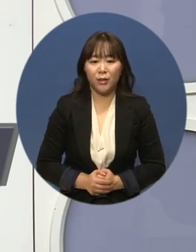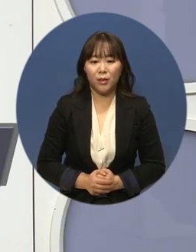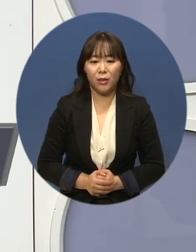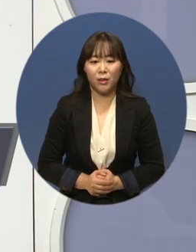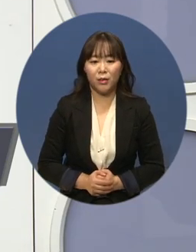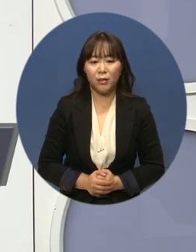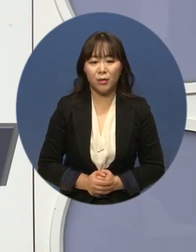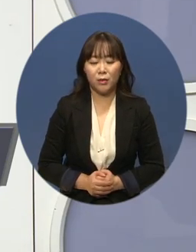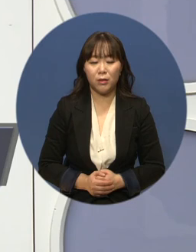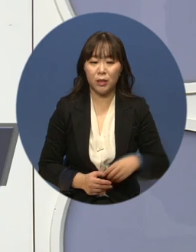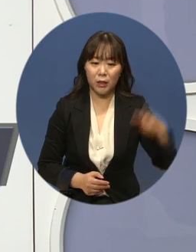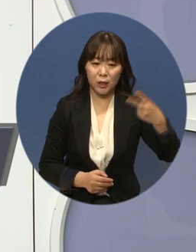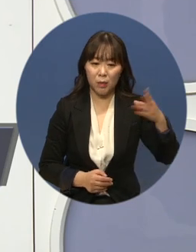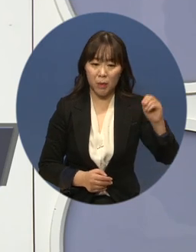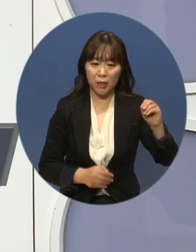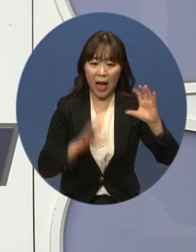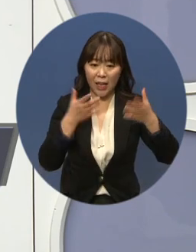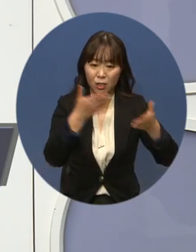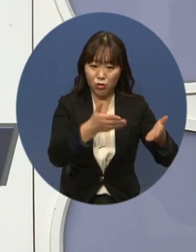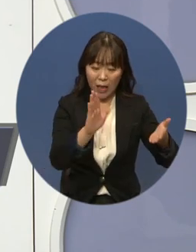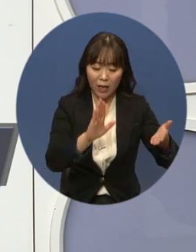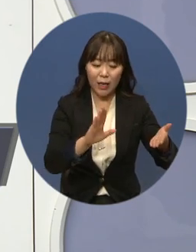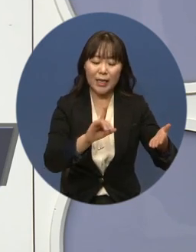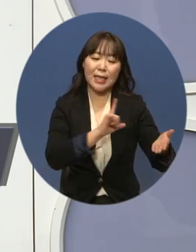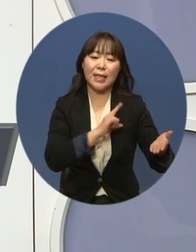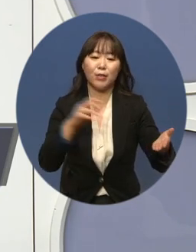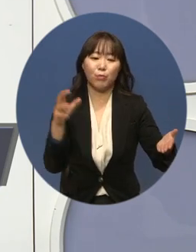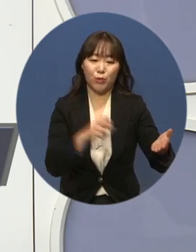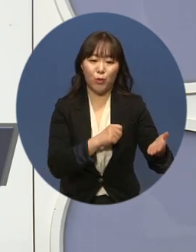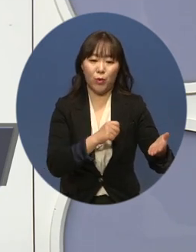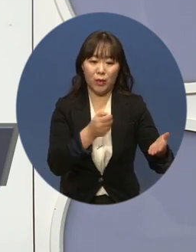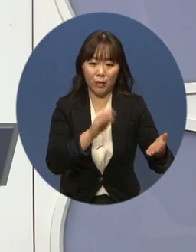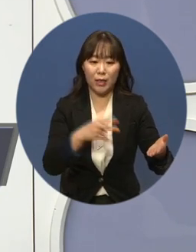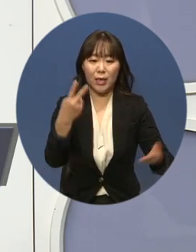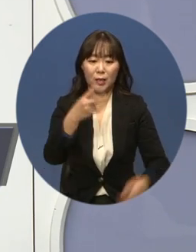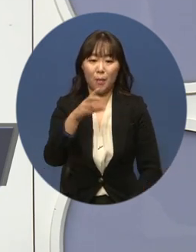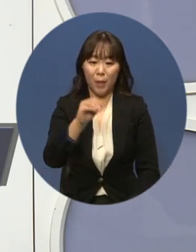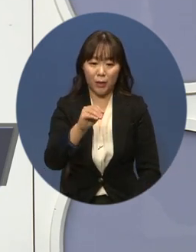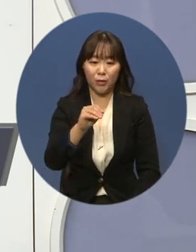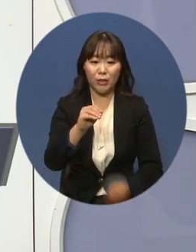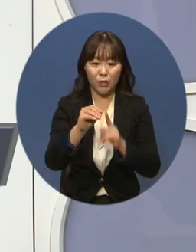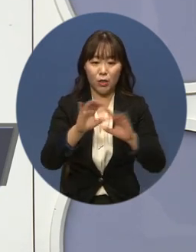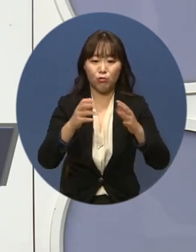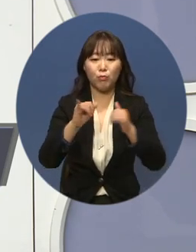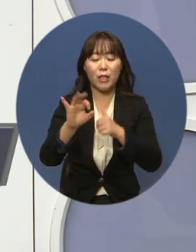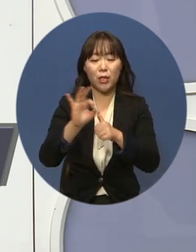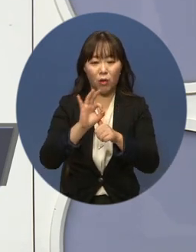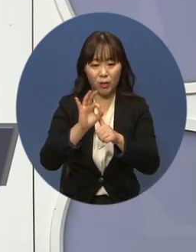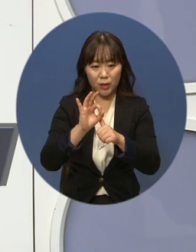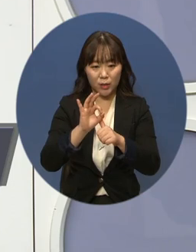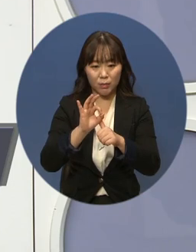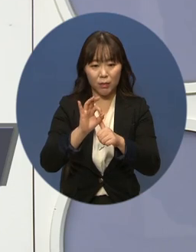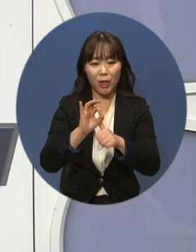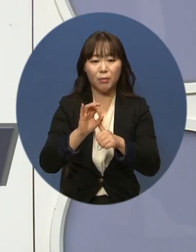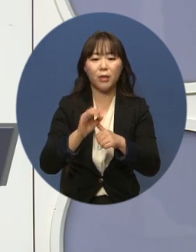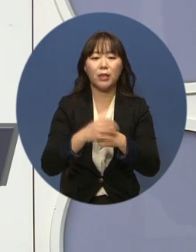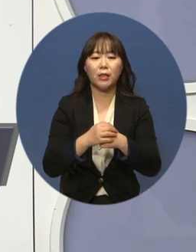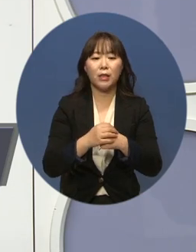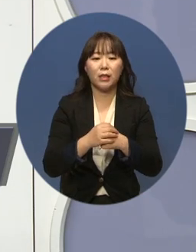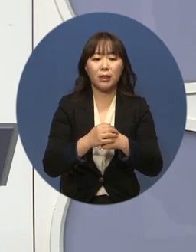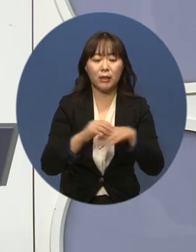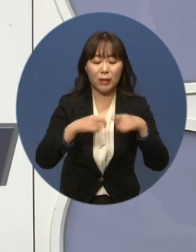2천만 원 이제 그 아이에게 주는 게 아이 이름으로 신탁을 하되 그 2천만 원은 국민연금이라든지